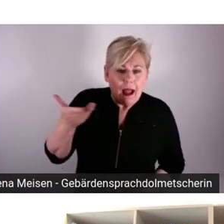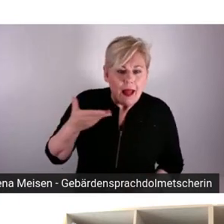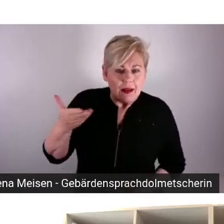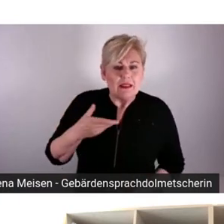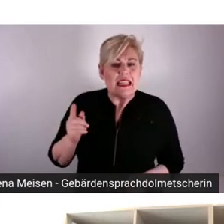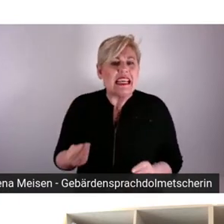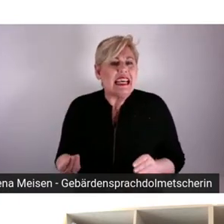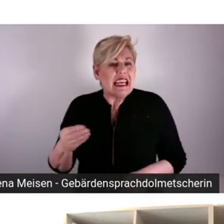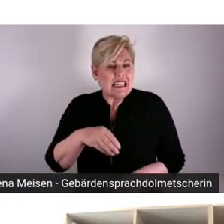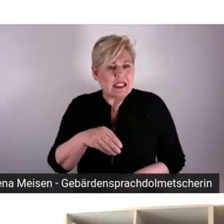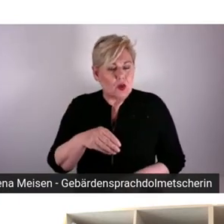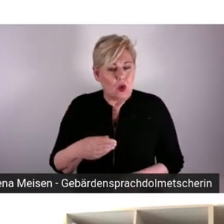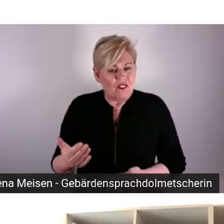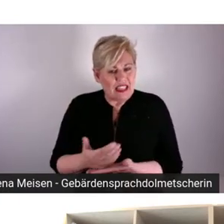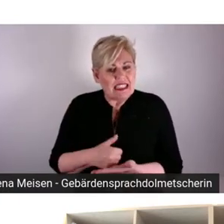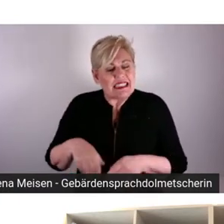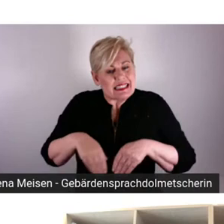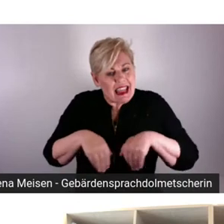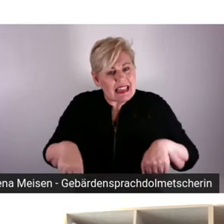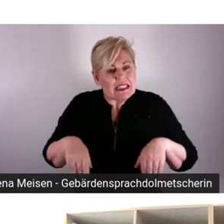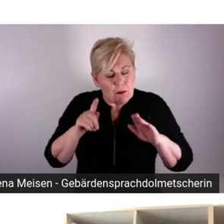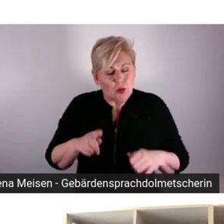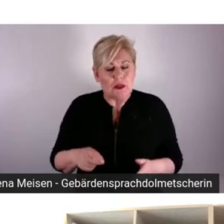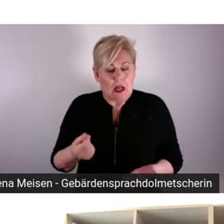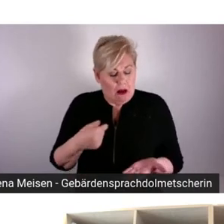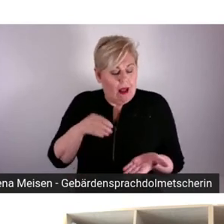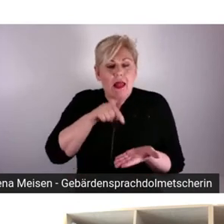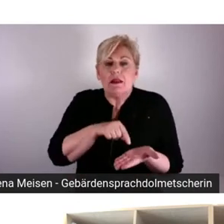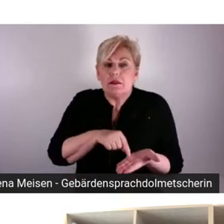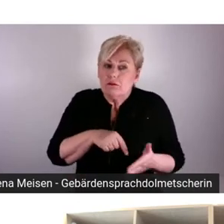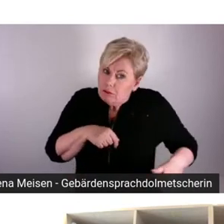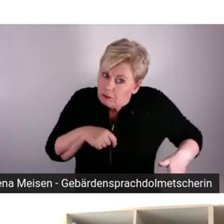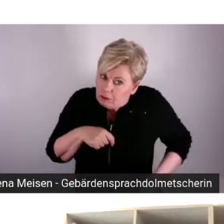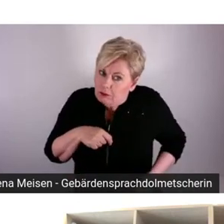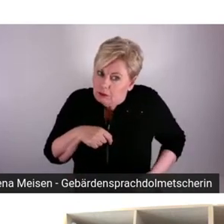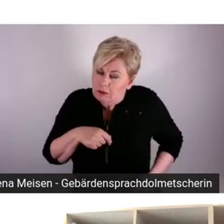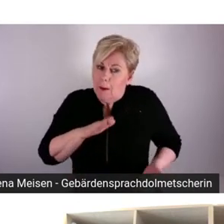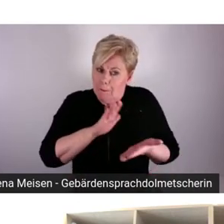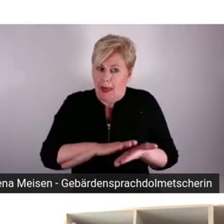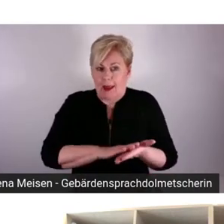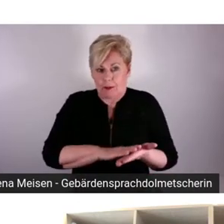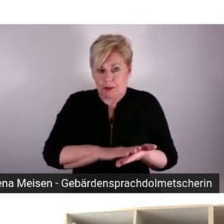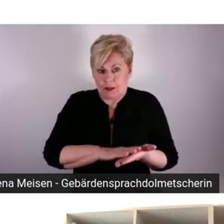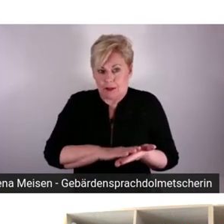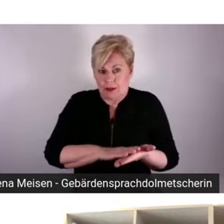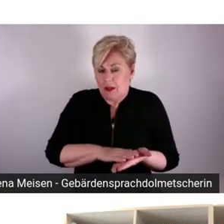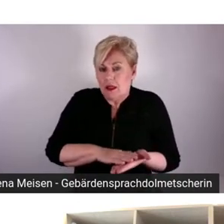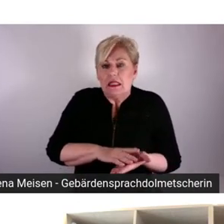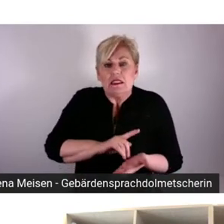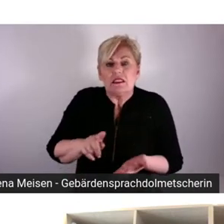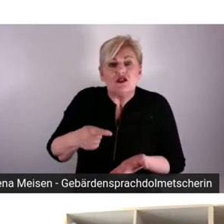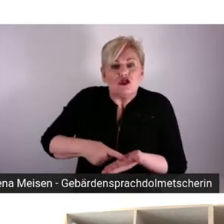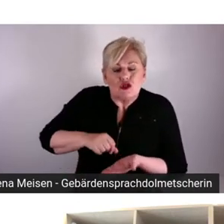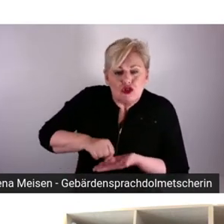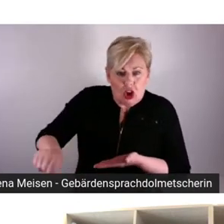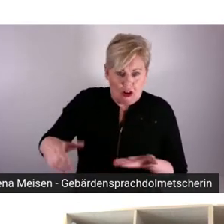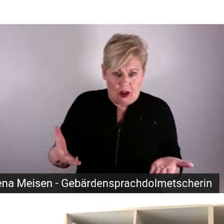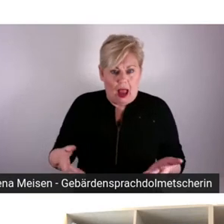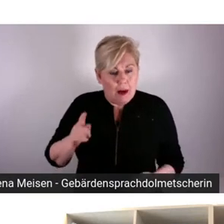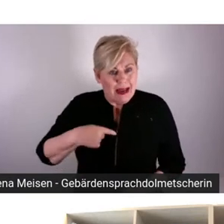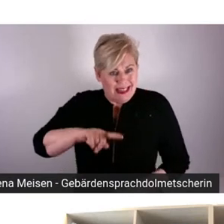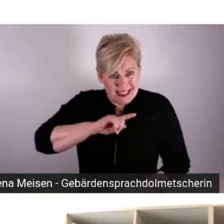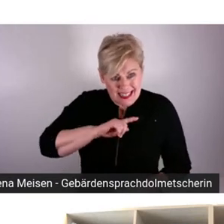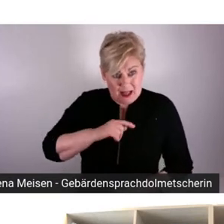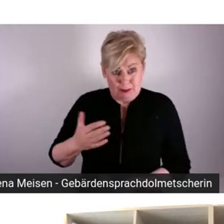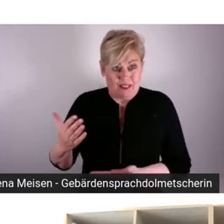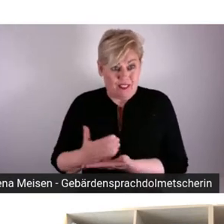ja zweierlei. Es bedeutet mehr Geld im Geldbeutel, und es bedeutet aber, dass man auf der Grundlage eines eigenen, selbstverdienten Einkommens